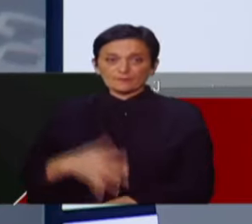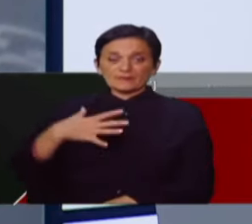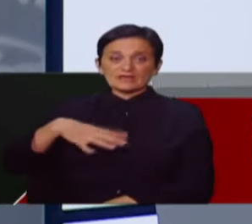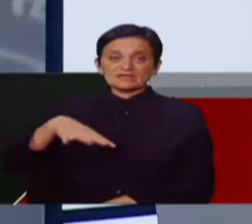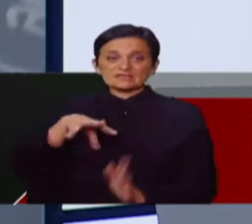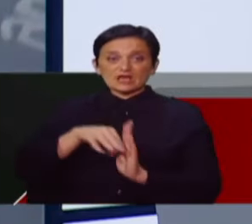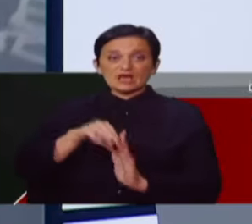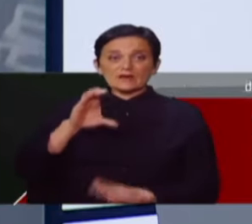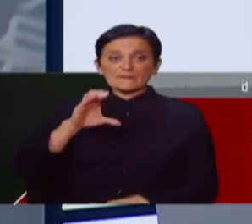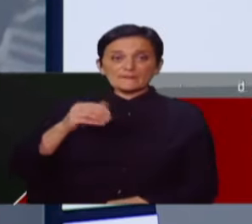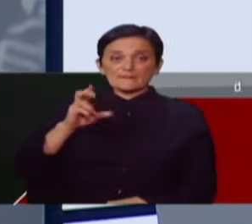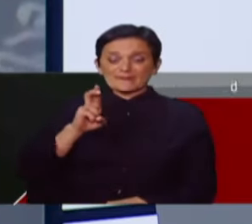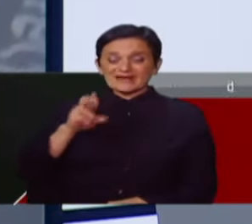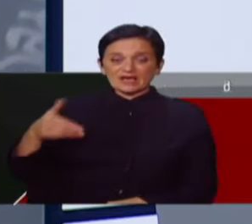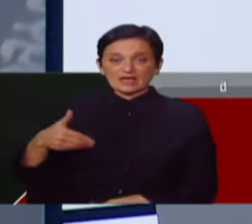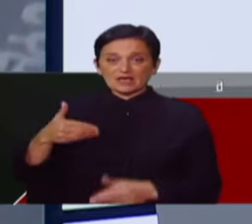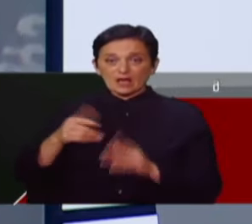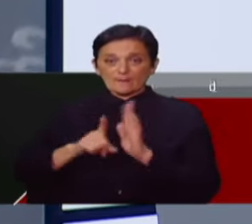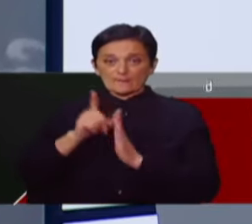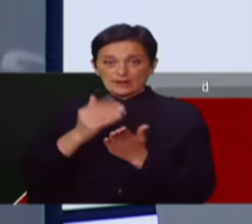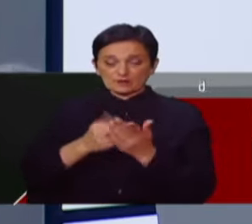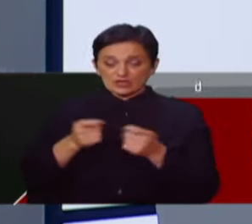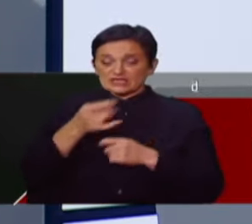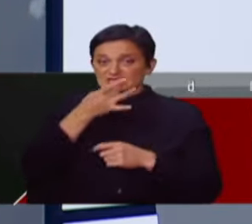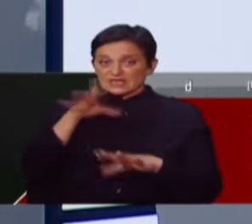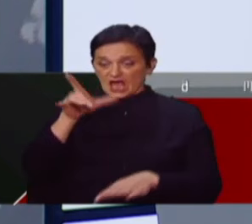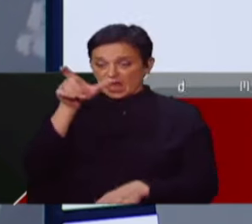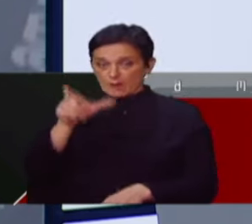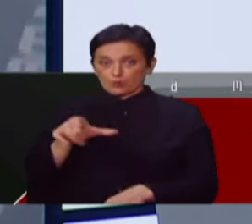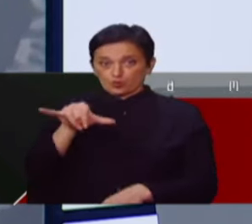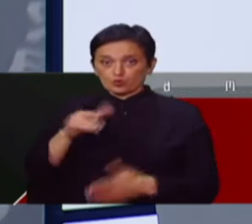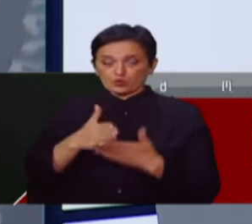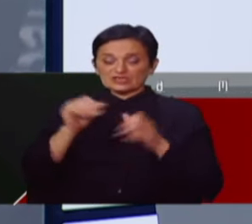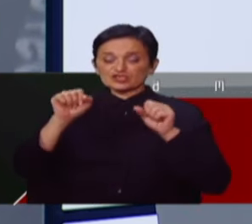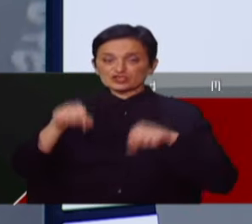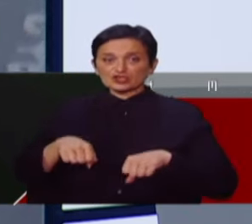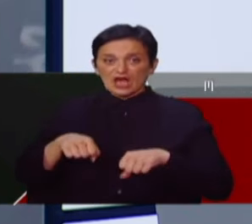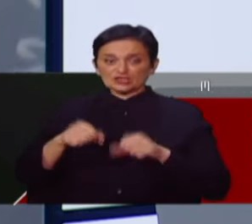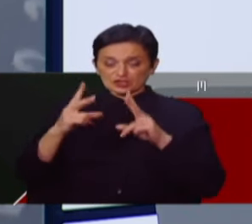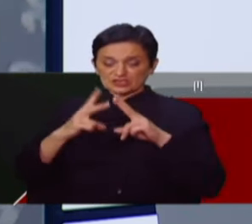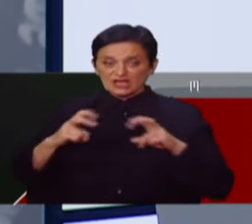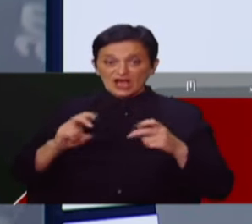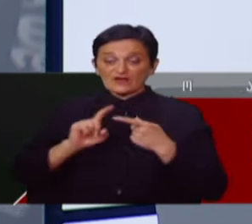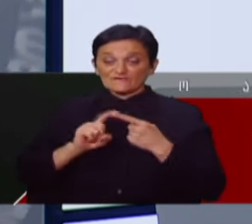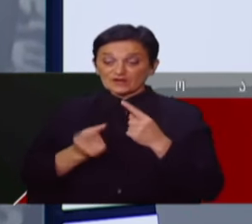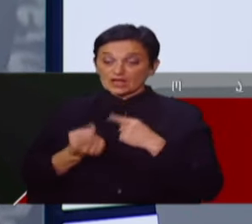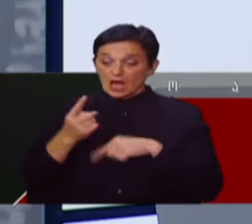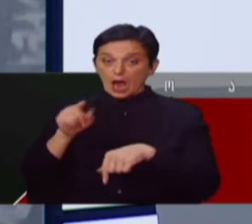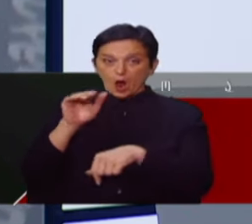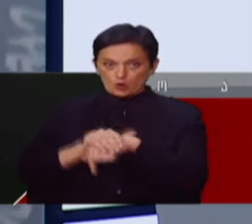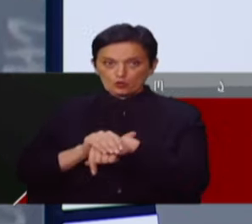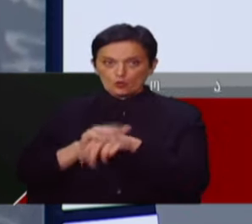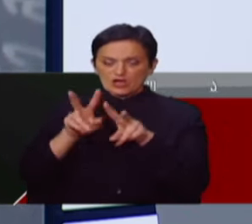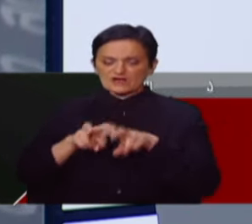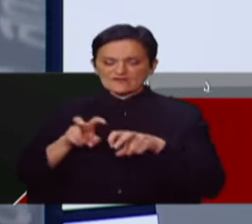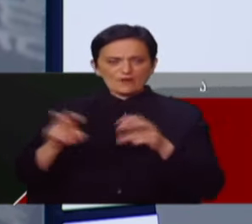საქართველოში B ჰეპატიტის მართვის ახალი პროგრამა დაიწყო. ნებისმიერ ადამიანს უკვე აქვს საშუალება გაიაროს ტესტირება. ვირუსის აღმოჩენის შემთხვევაში კი